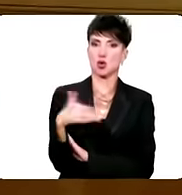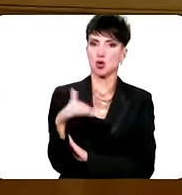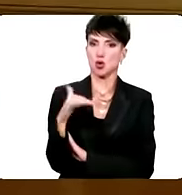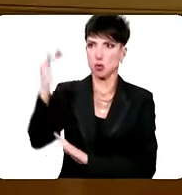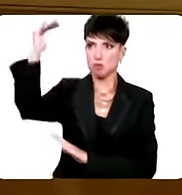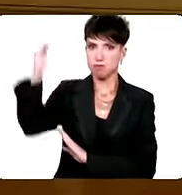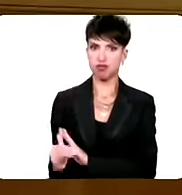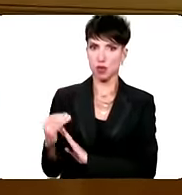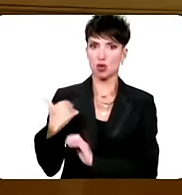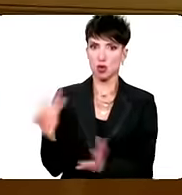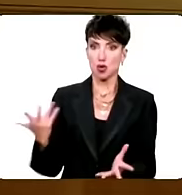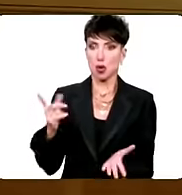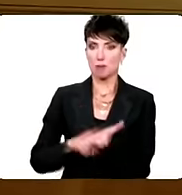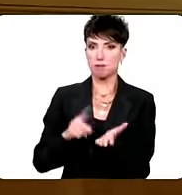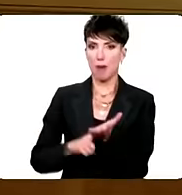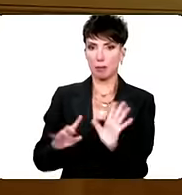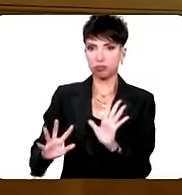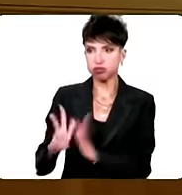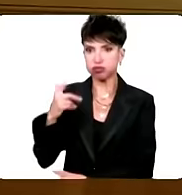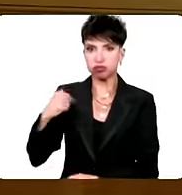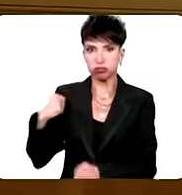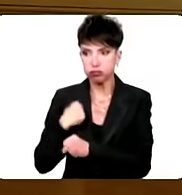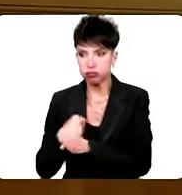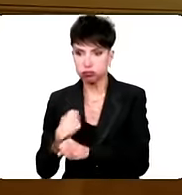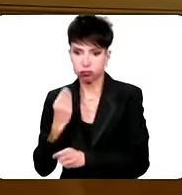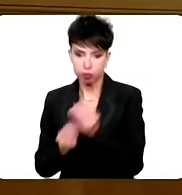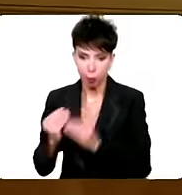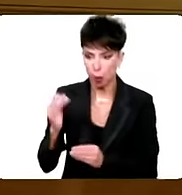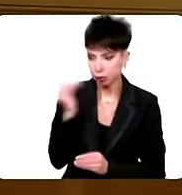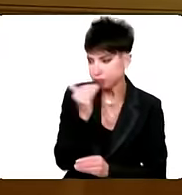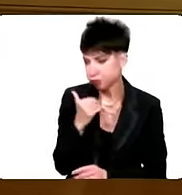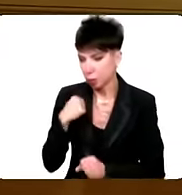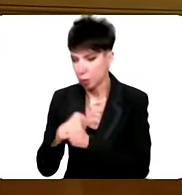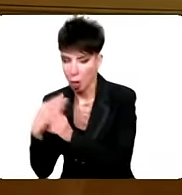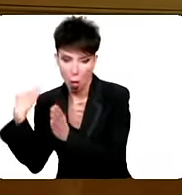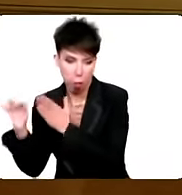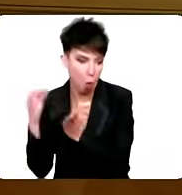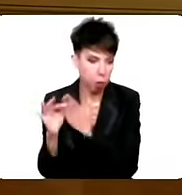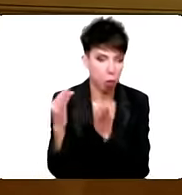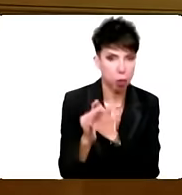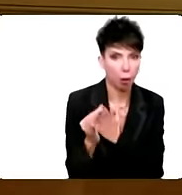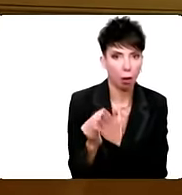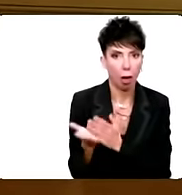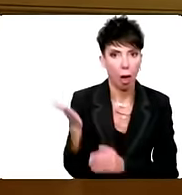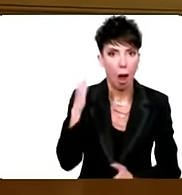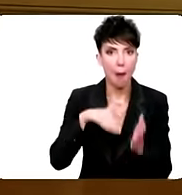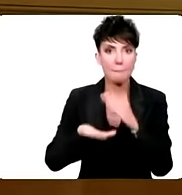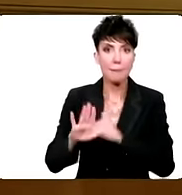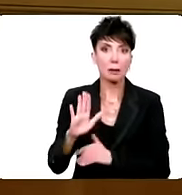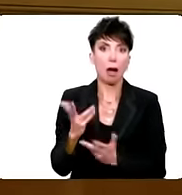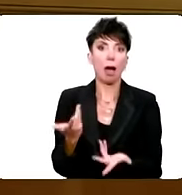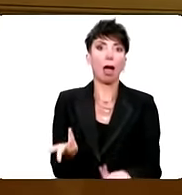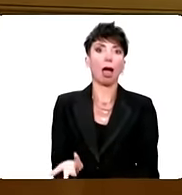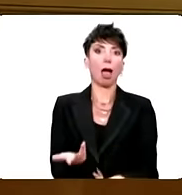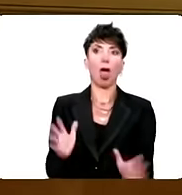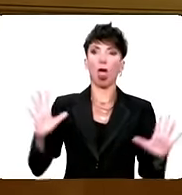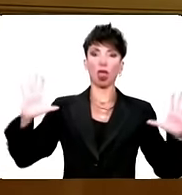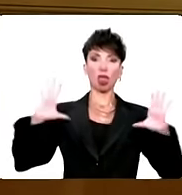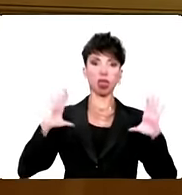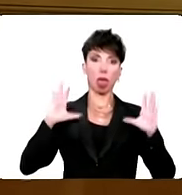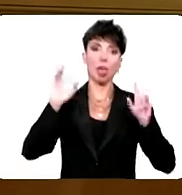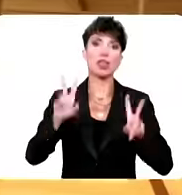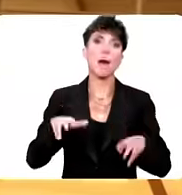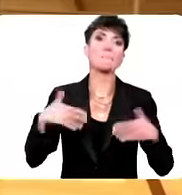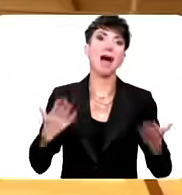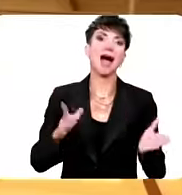πρέπει κάτι να κάνουμε καλύτερο, κάπου πρέπει να τρέξουμε πιο γρήγορα, κάπου να κάνουμε διορθώσεις, πρέπει να το αποδείξεις και στην πράξη αυτό.